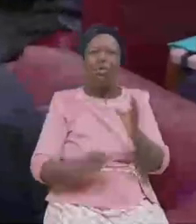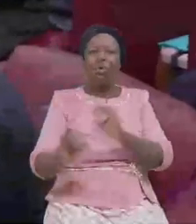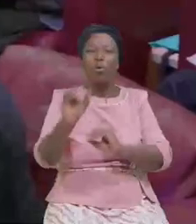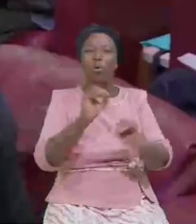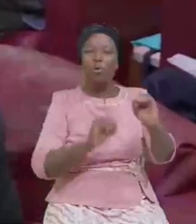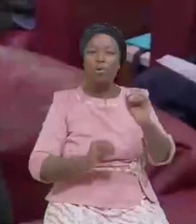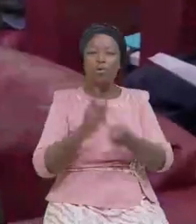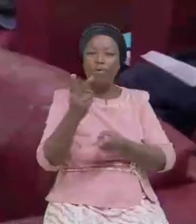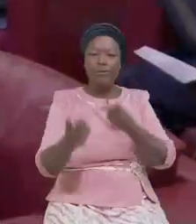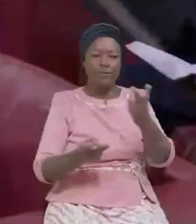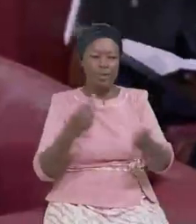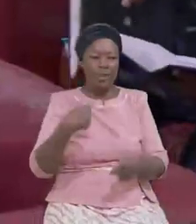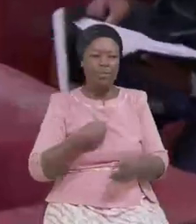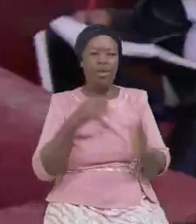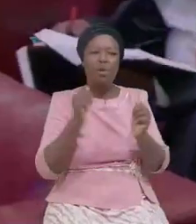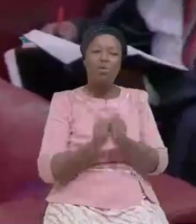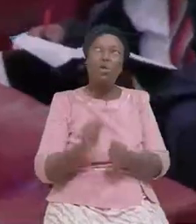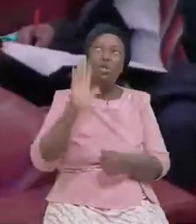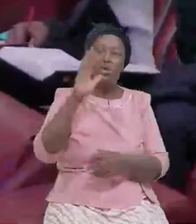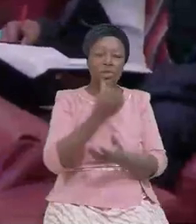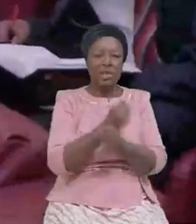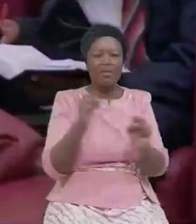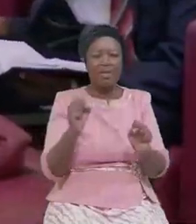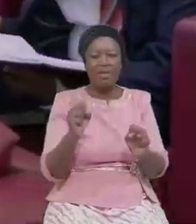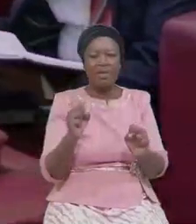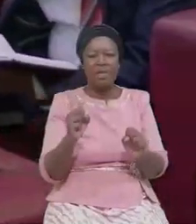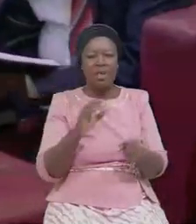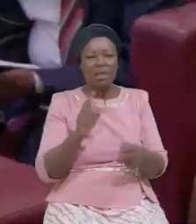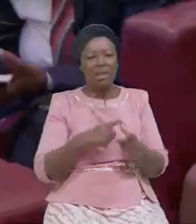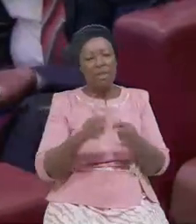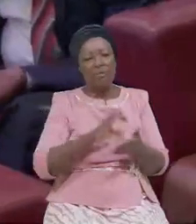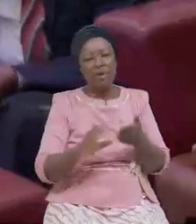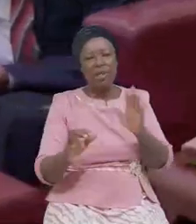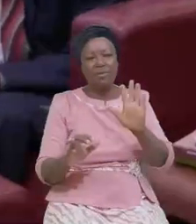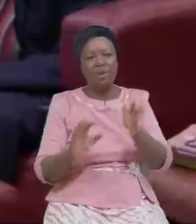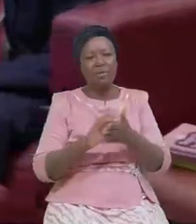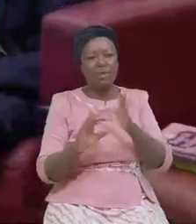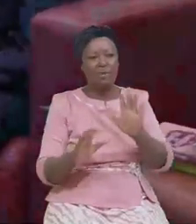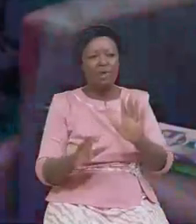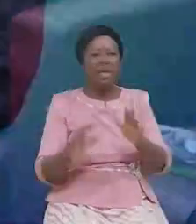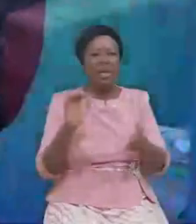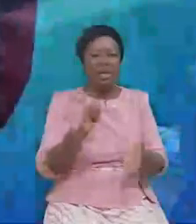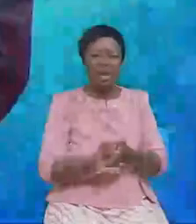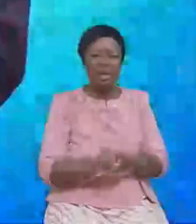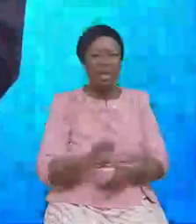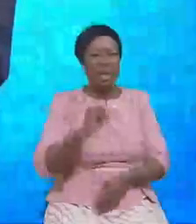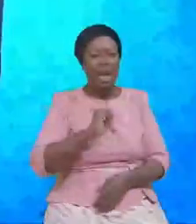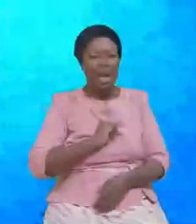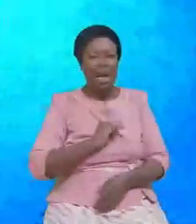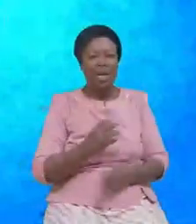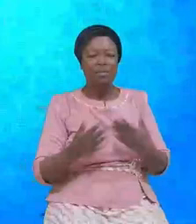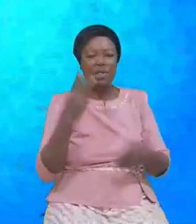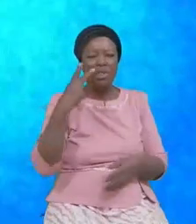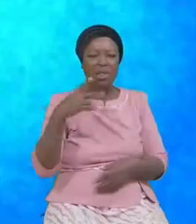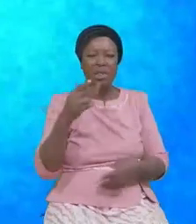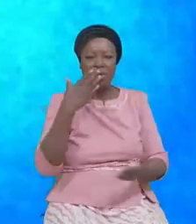Oh, visite-moi avec ton salut. Et il dit, souviens-toi de moi en lui accordant ton secours, afin que je voie le bonheur